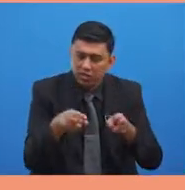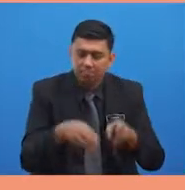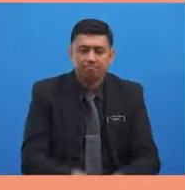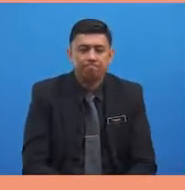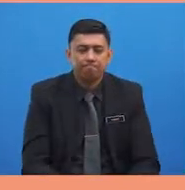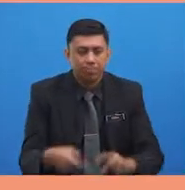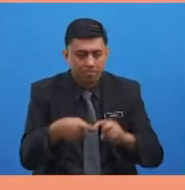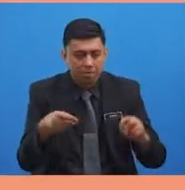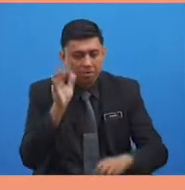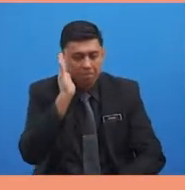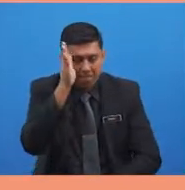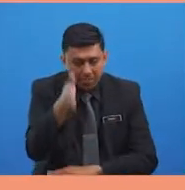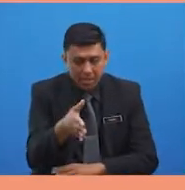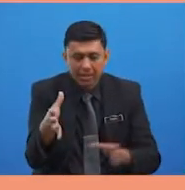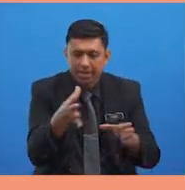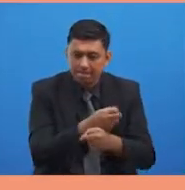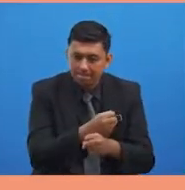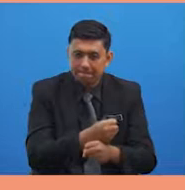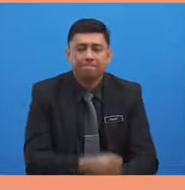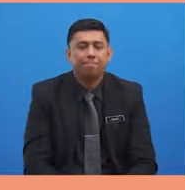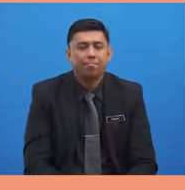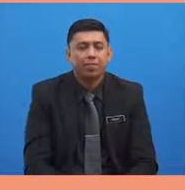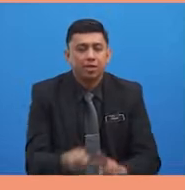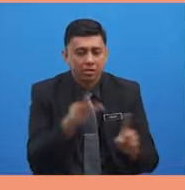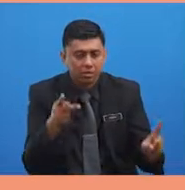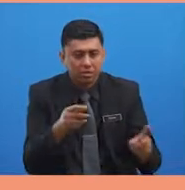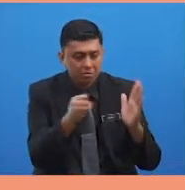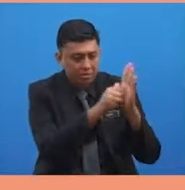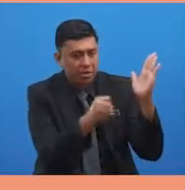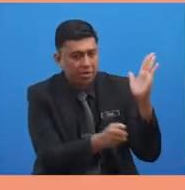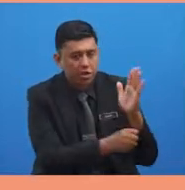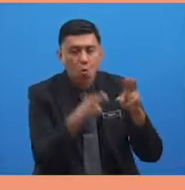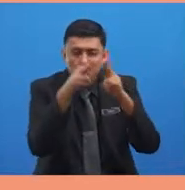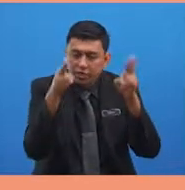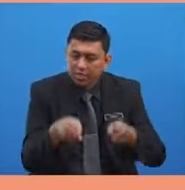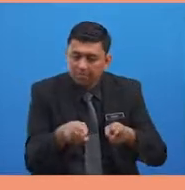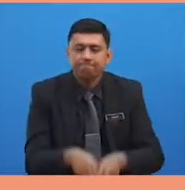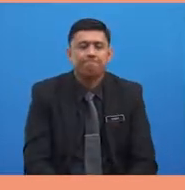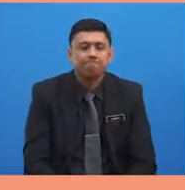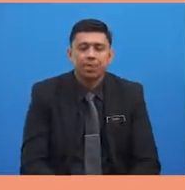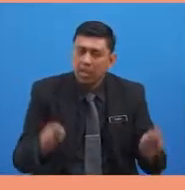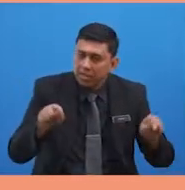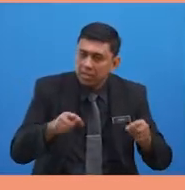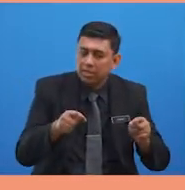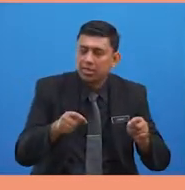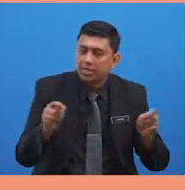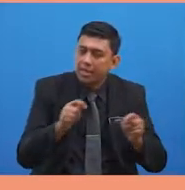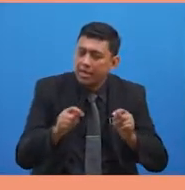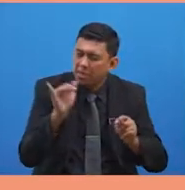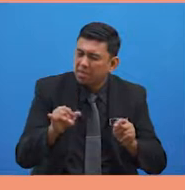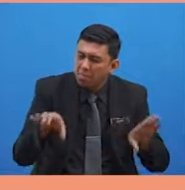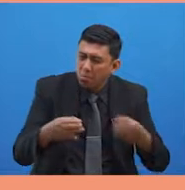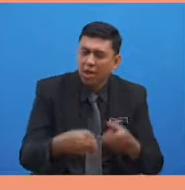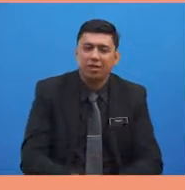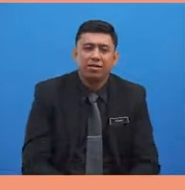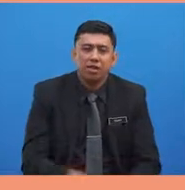keputusan yang akan diperoleh daripada syarat yang diuji tindakan yang akan dilaksanakan